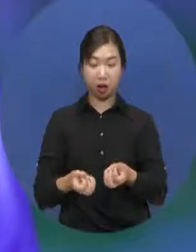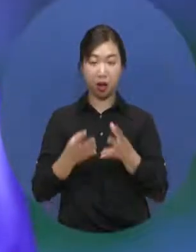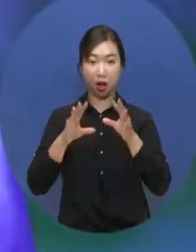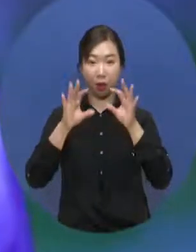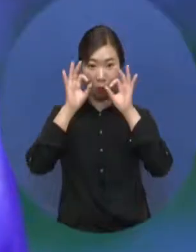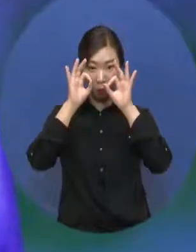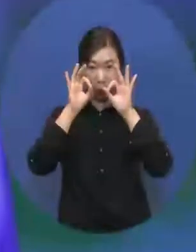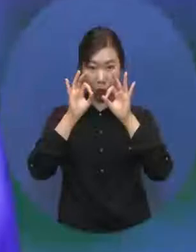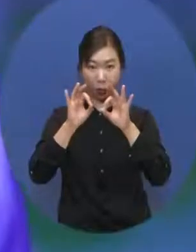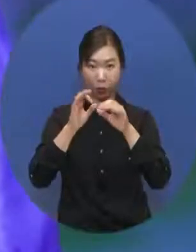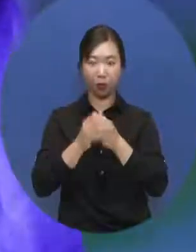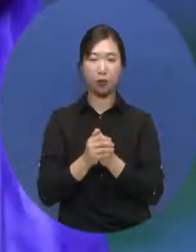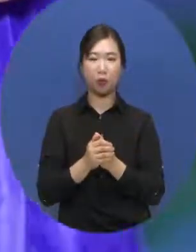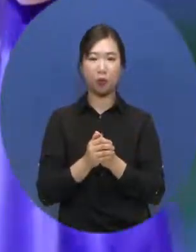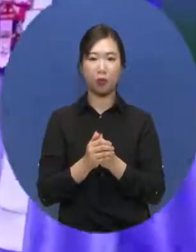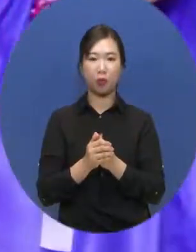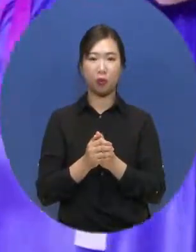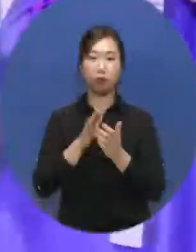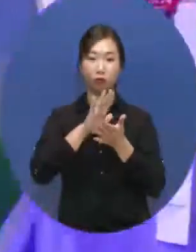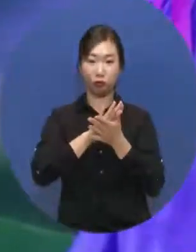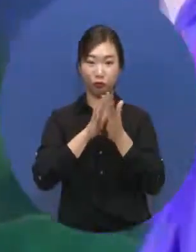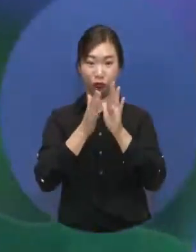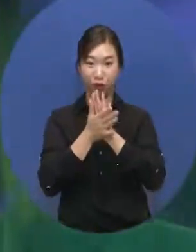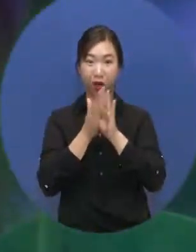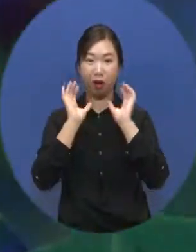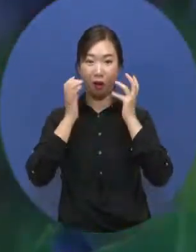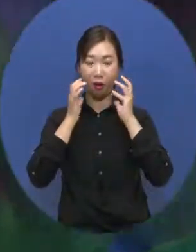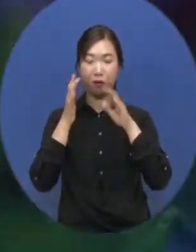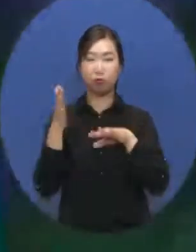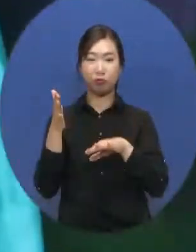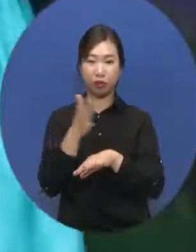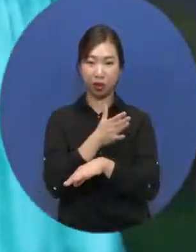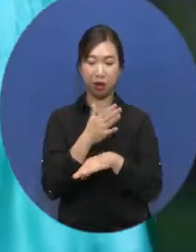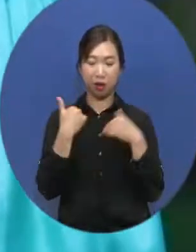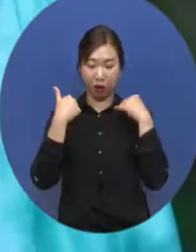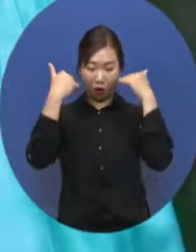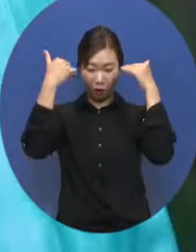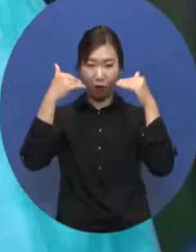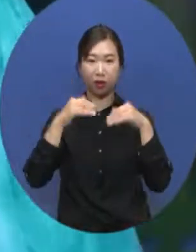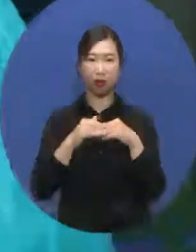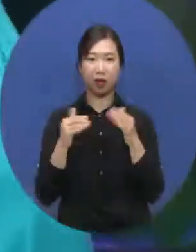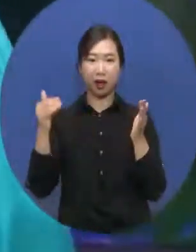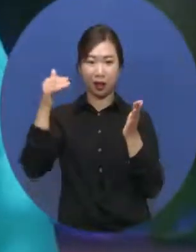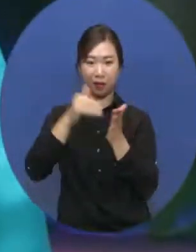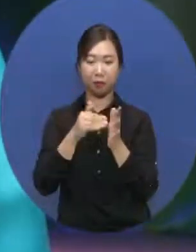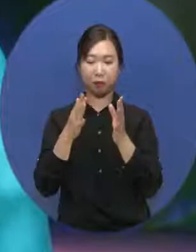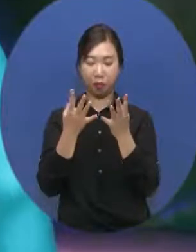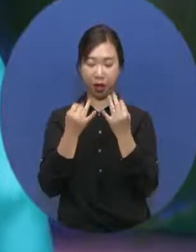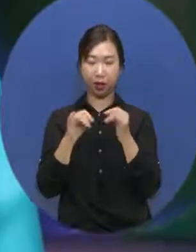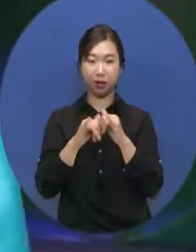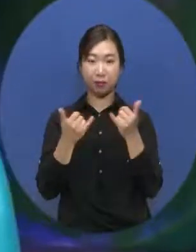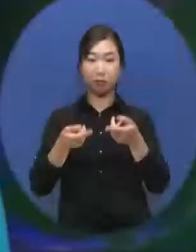보니까 유치원생들부터 일반인들까지 많은 사람들이 참여를 했던데